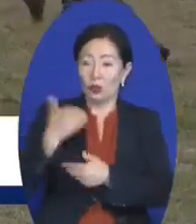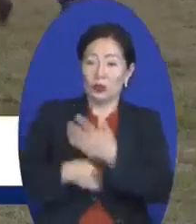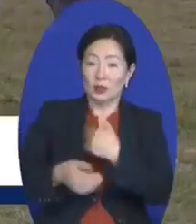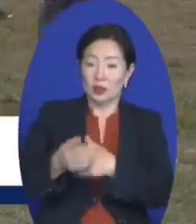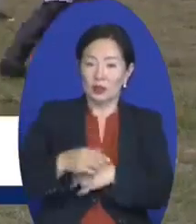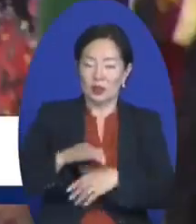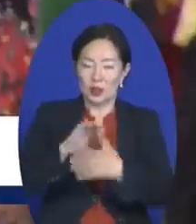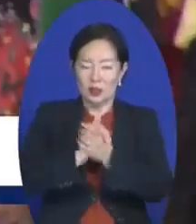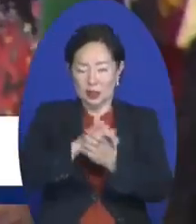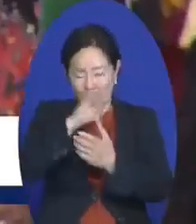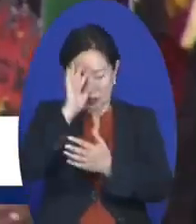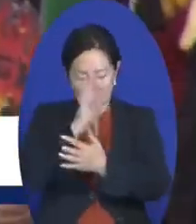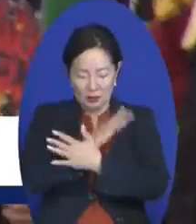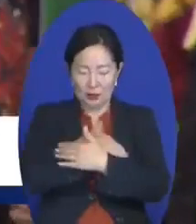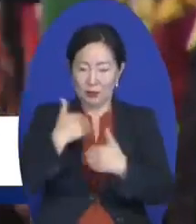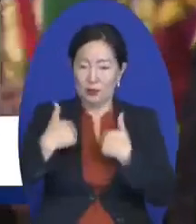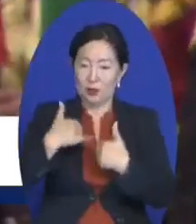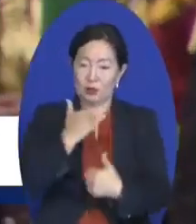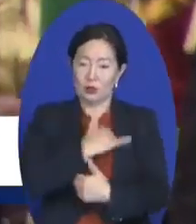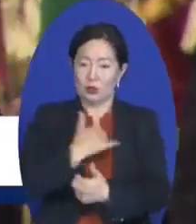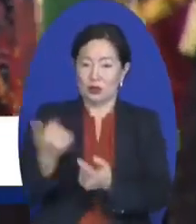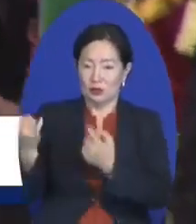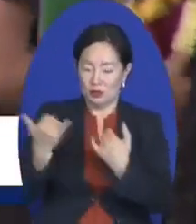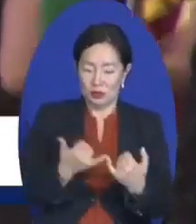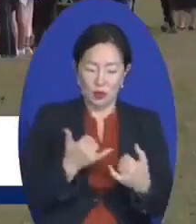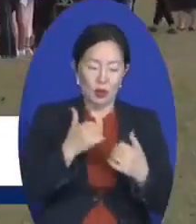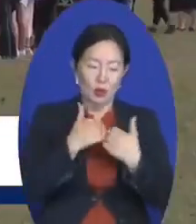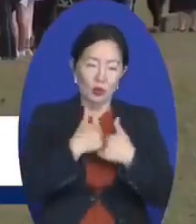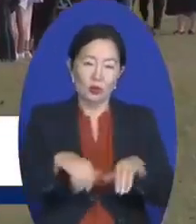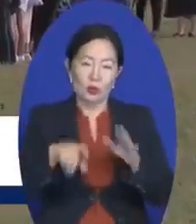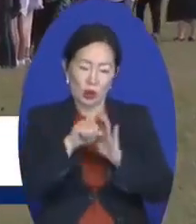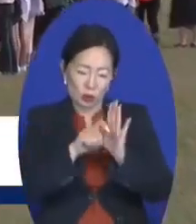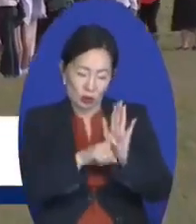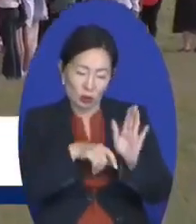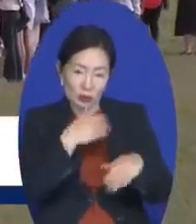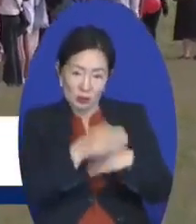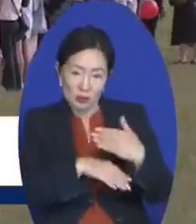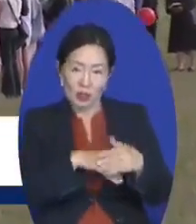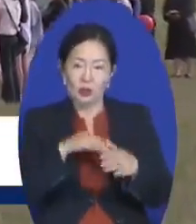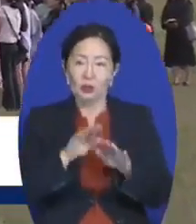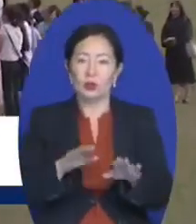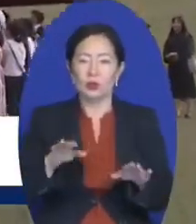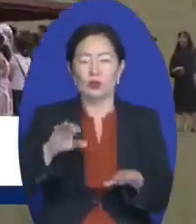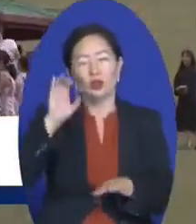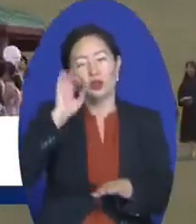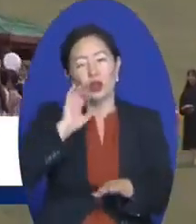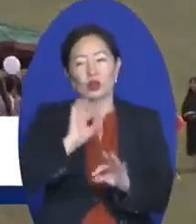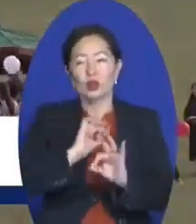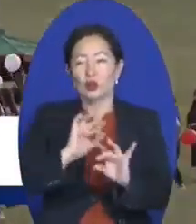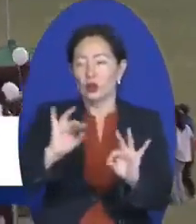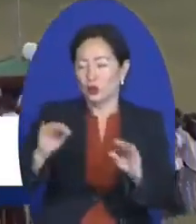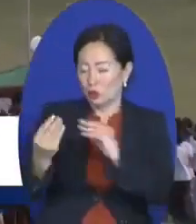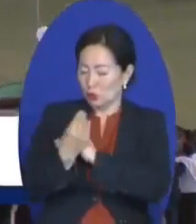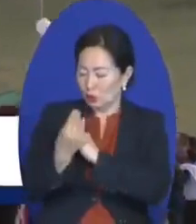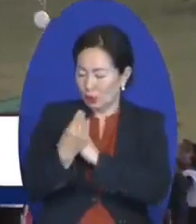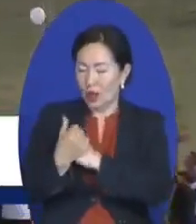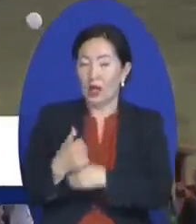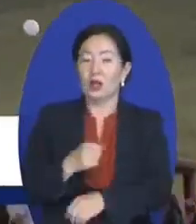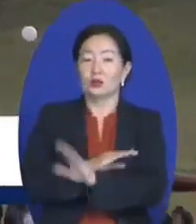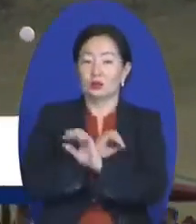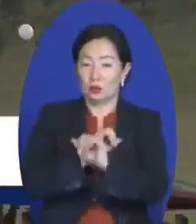мөн найрамдал цуслангийн багш нарын удирддаг тусгай хөтөлбөрүүд хэрэгждэг учраас энд ирсэн хүүхдүүд сонирхолтой олон зүйлийг сураад буцдаг байна.